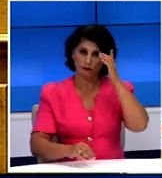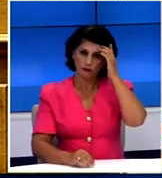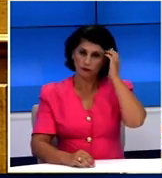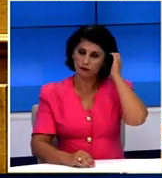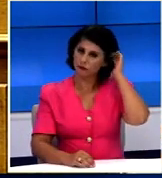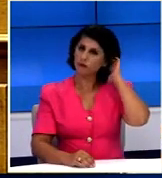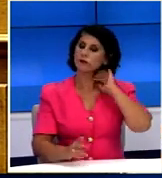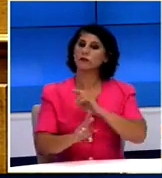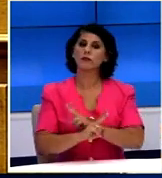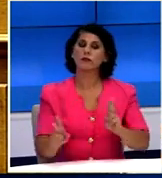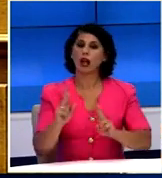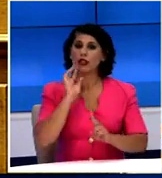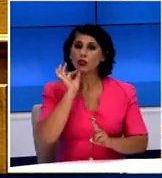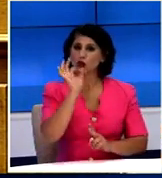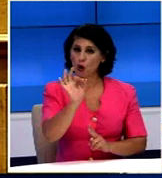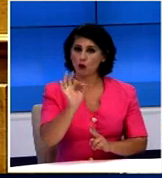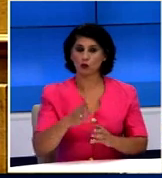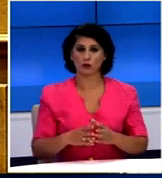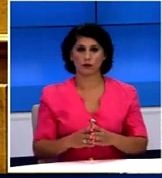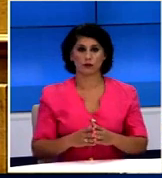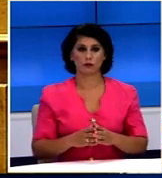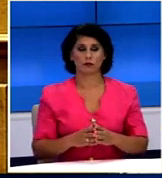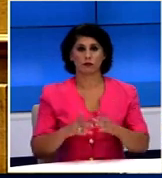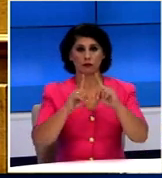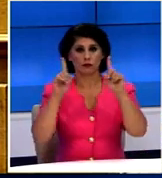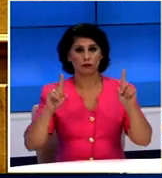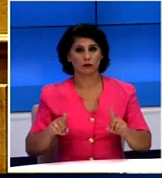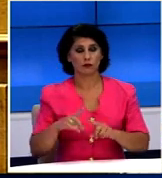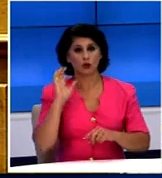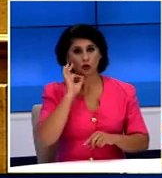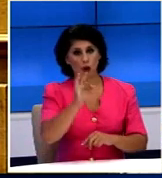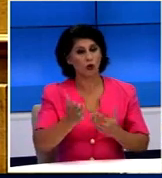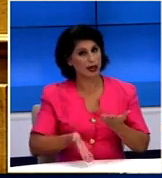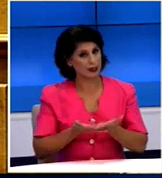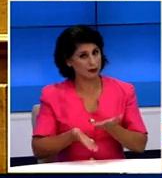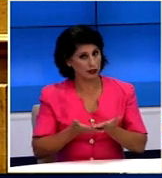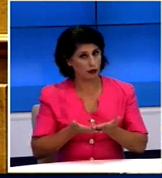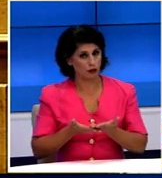με σαφείς στόχους και με ένα πλαίσιο ώστε οι στόχοι αυτοί να εξυπηρετηθούν.